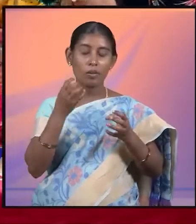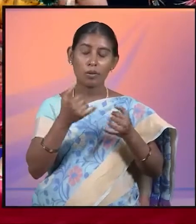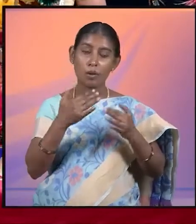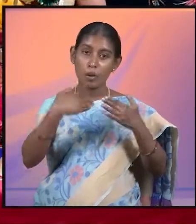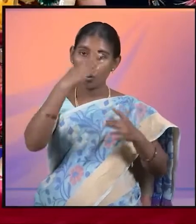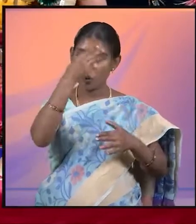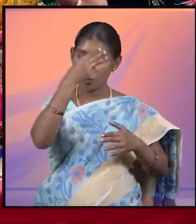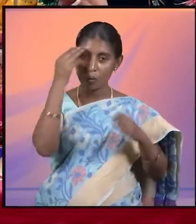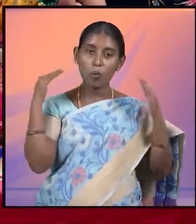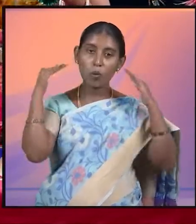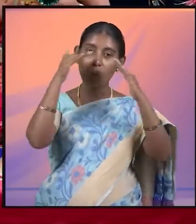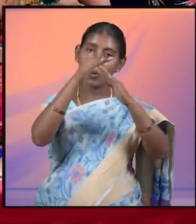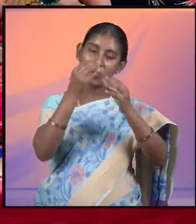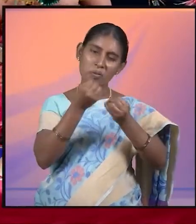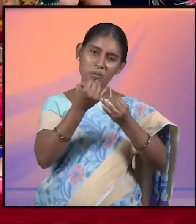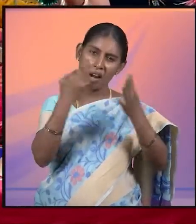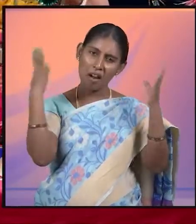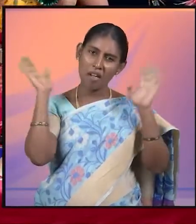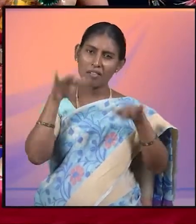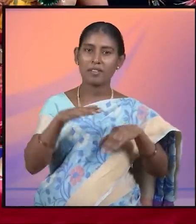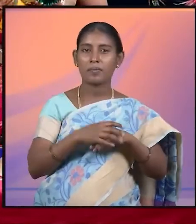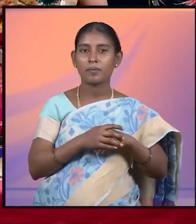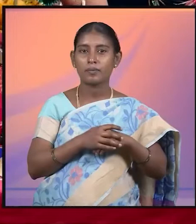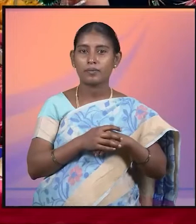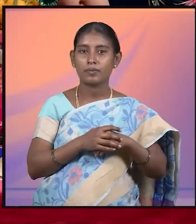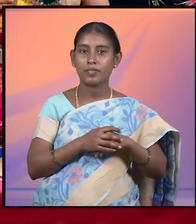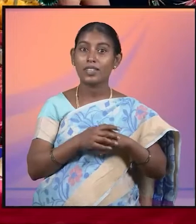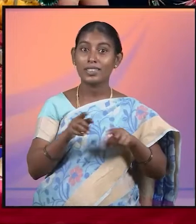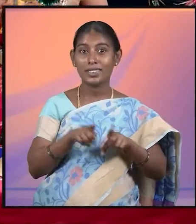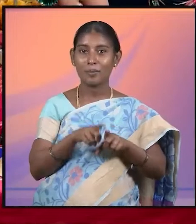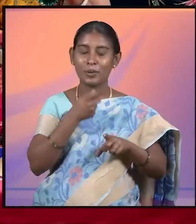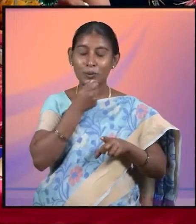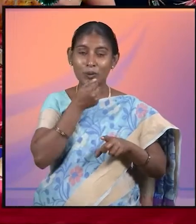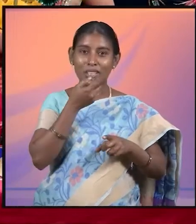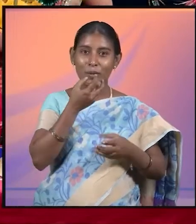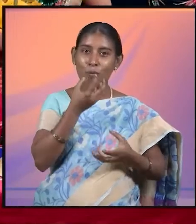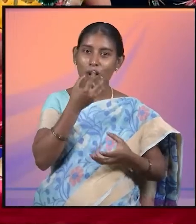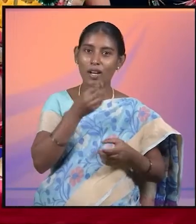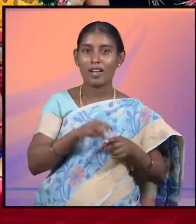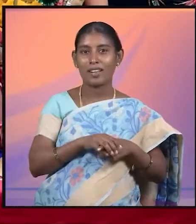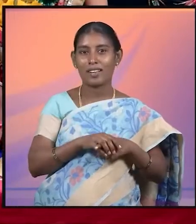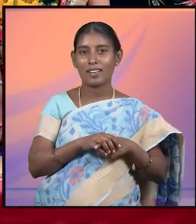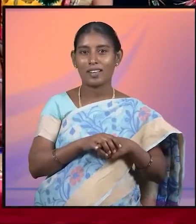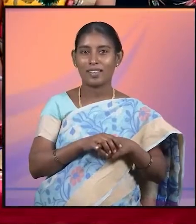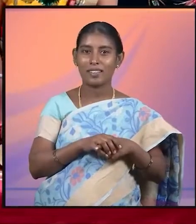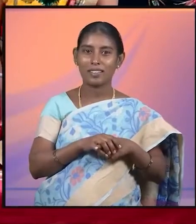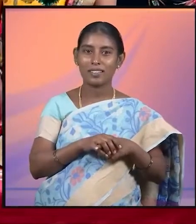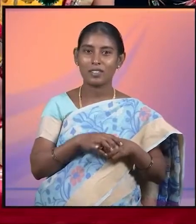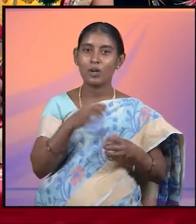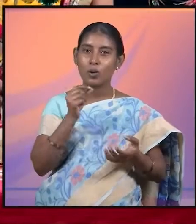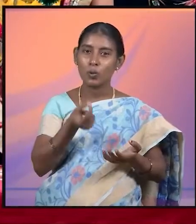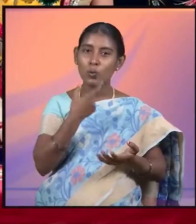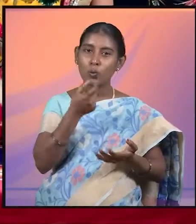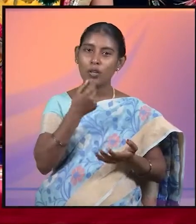சொல்லலாம். ஆமாம், நானும் கேட்டிருக்கேன். சக்கர பொங்கல் சுண்டல் எல்லாம் கூட கொடுப்பாங்களே. எப்ப பார்த்தாலும்